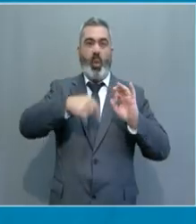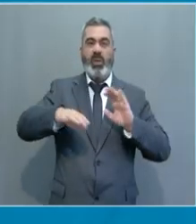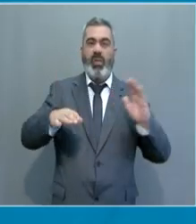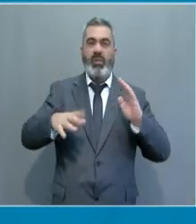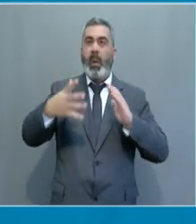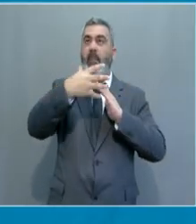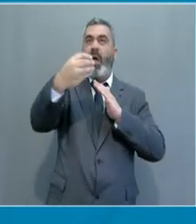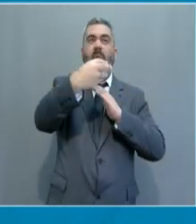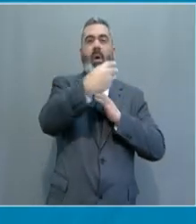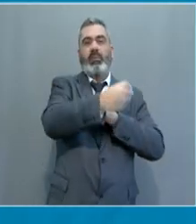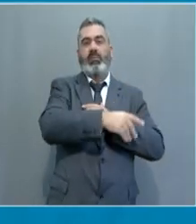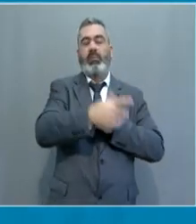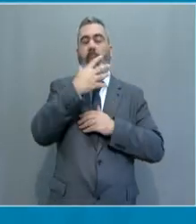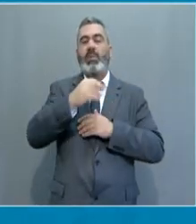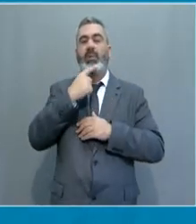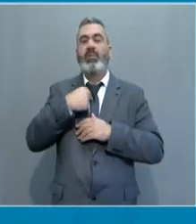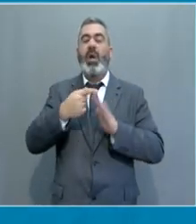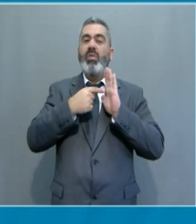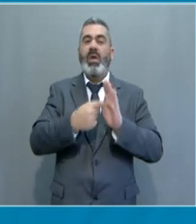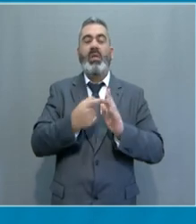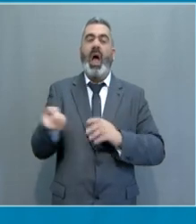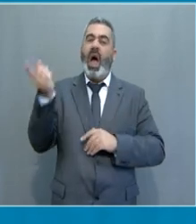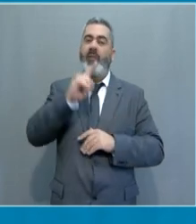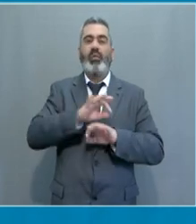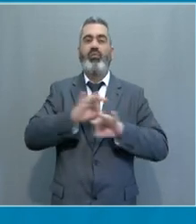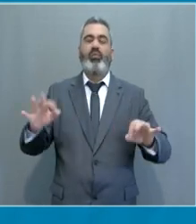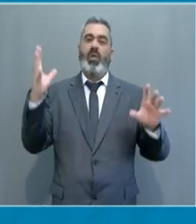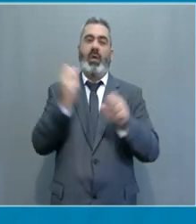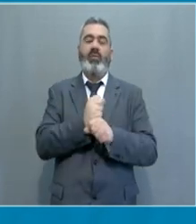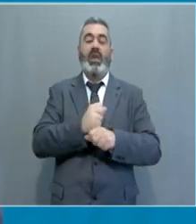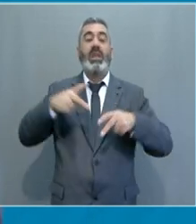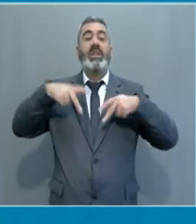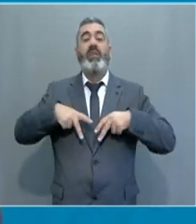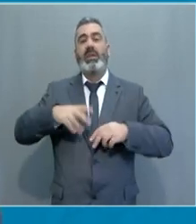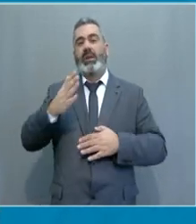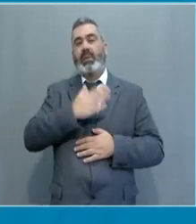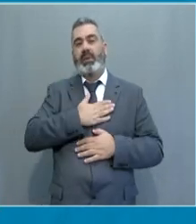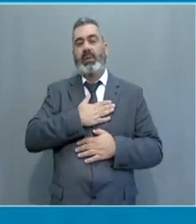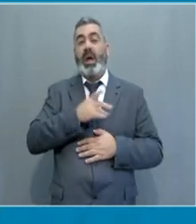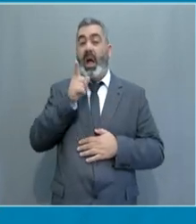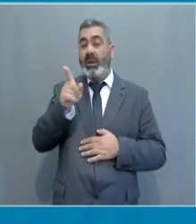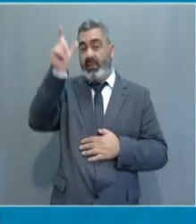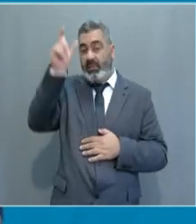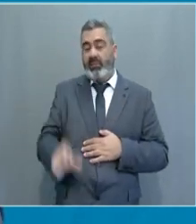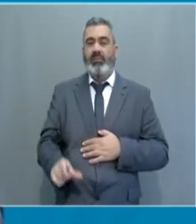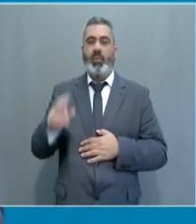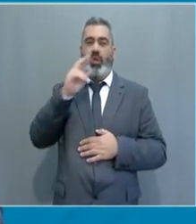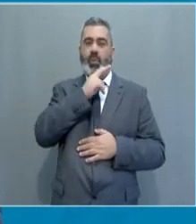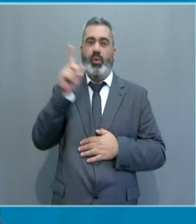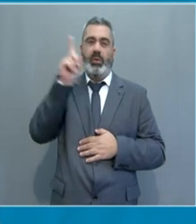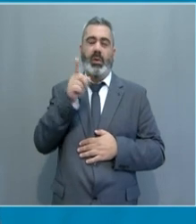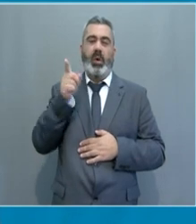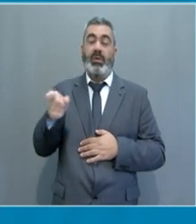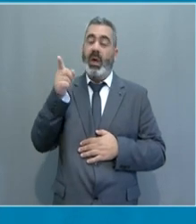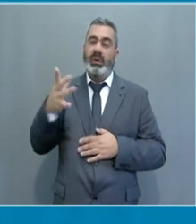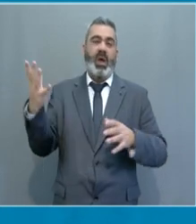πιο αξιόπιστο διαβατήριο για ένα καλύτερο αύριο. Είναι η κυβέρνησή μας και εσείς προσωπικά, κύριε Πρωθυπουργέ, που έχετε θέσει αποφασιστικά